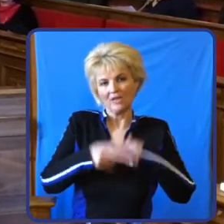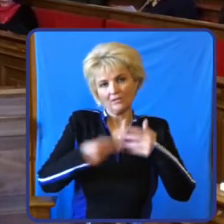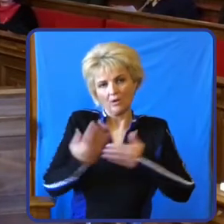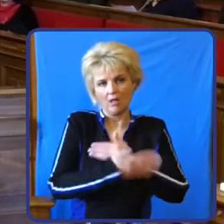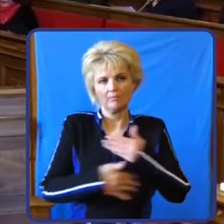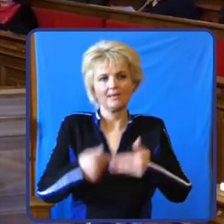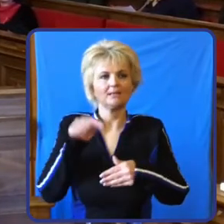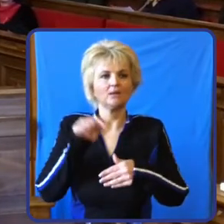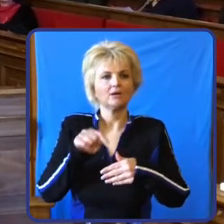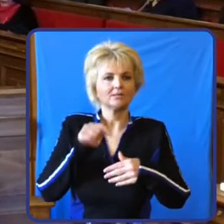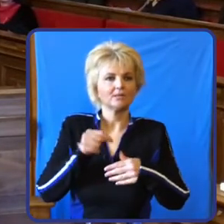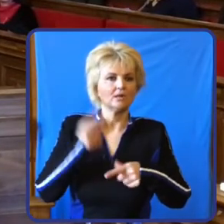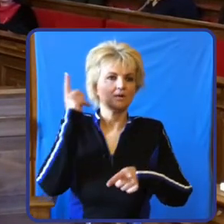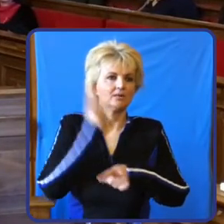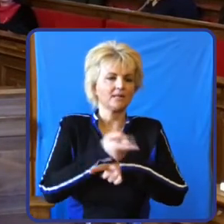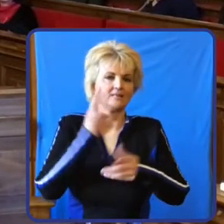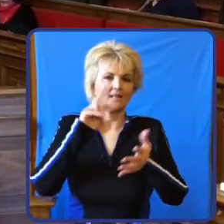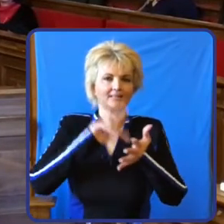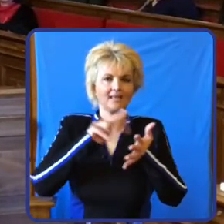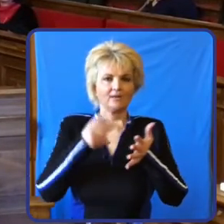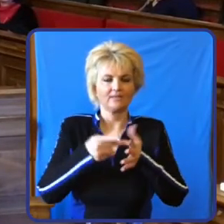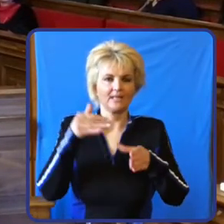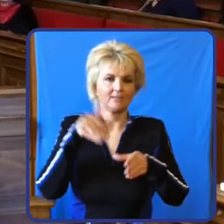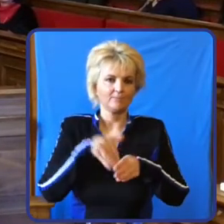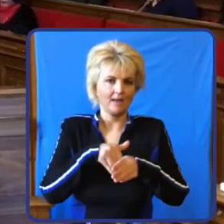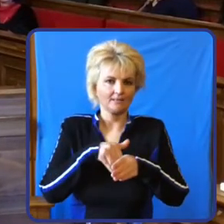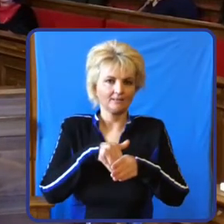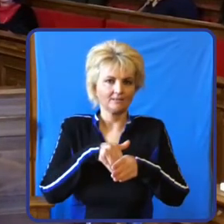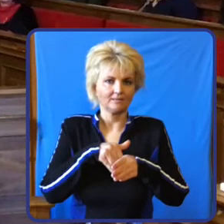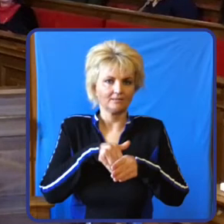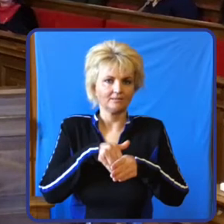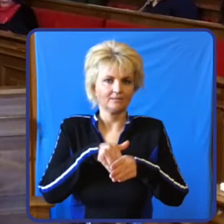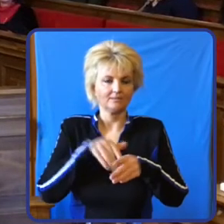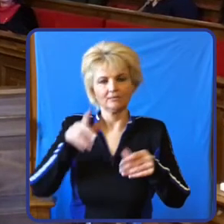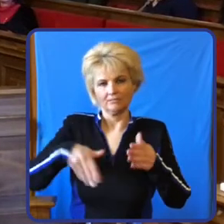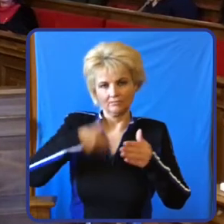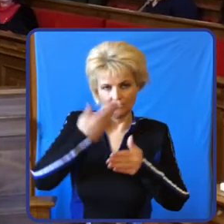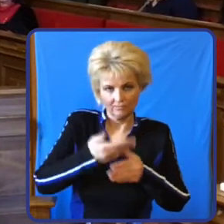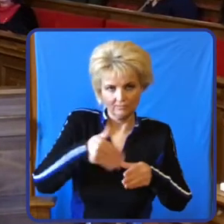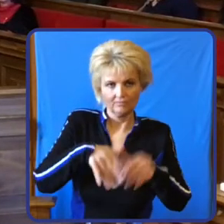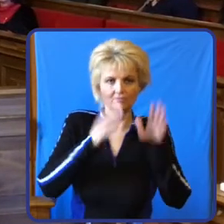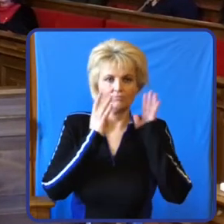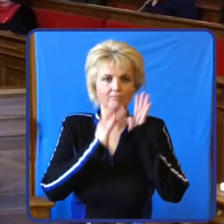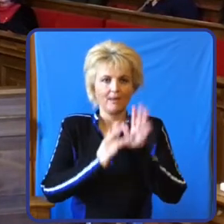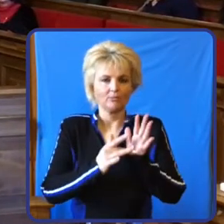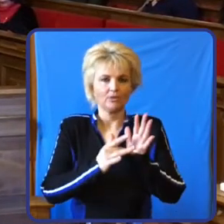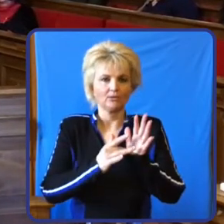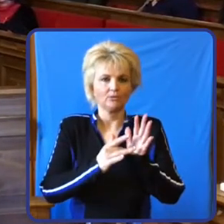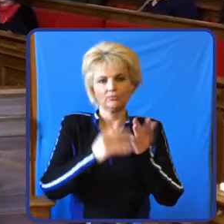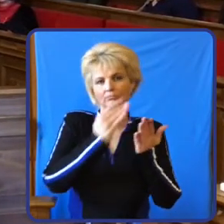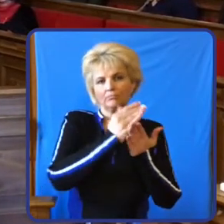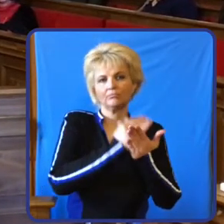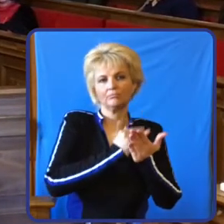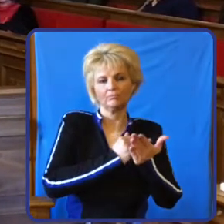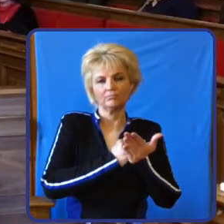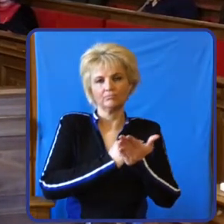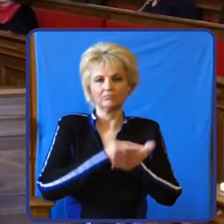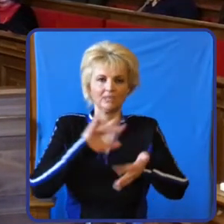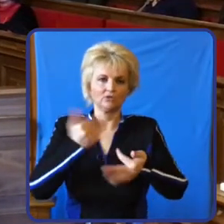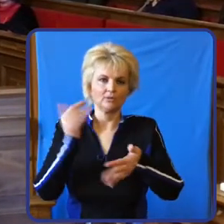az, hogy a rendelettervezetben annak előterjesztésében bemutatott feltevésnek és azokat